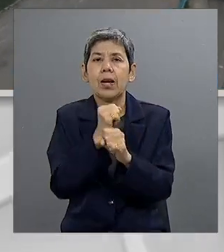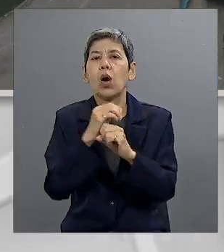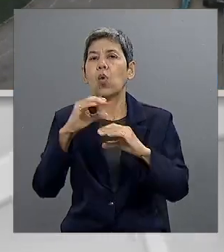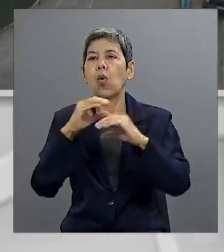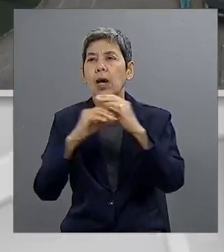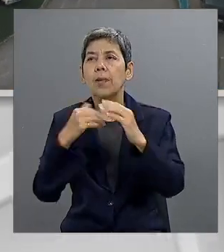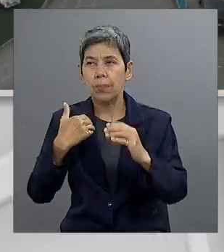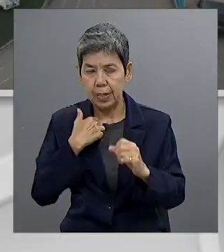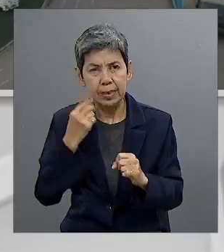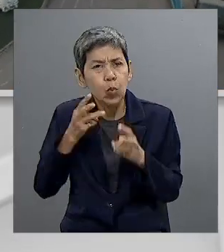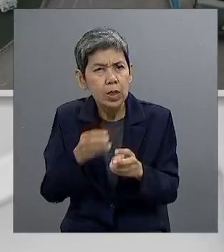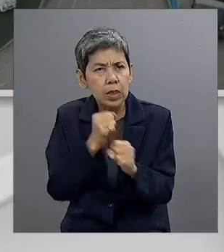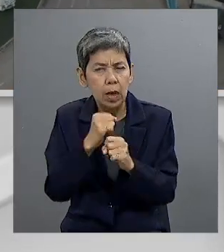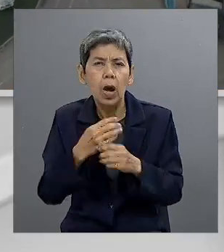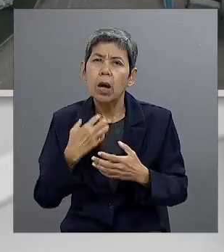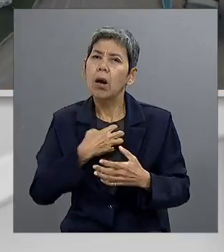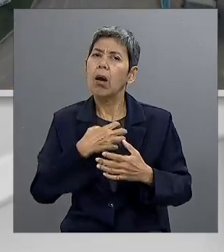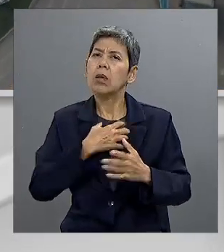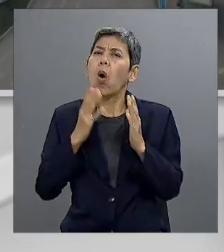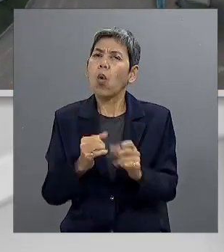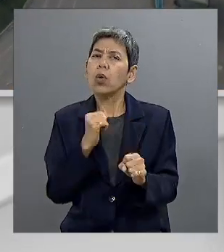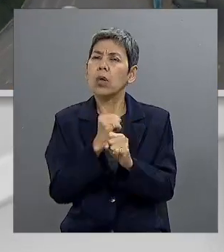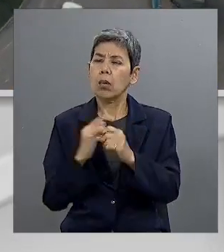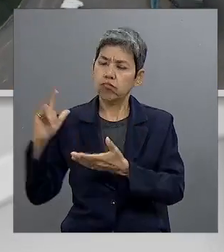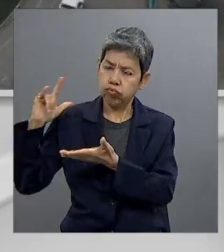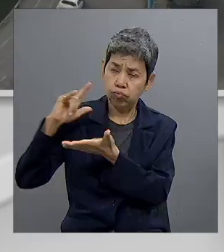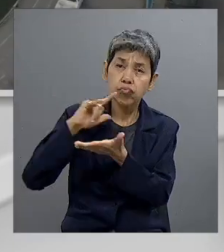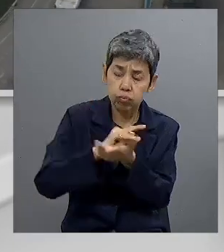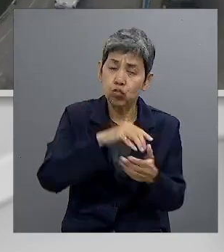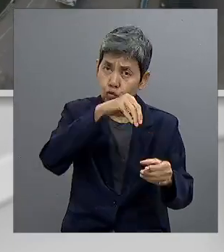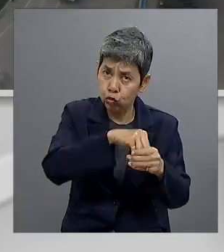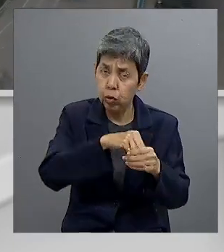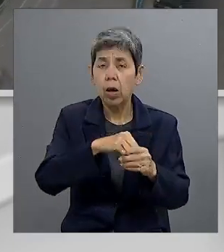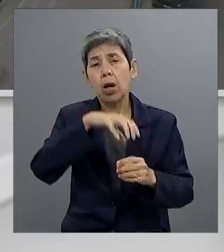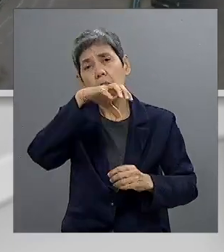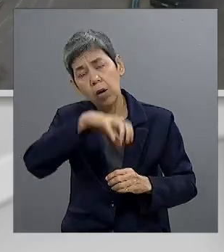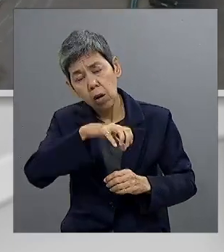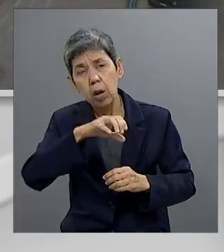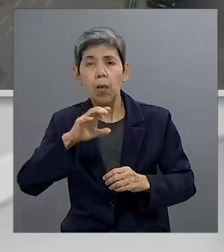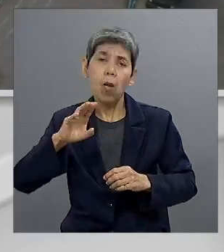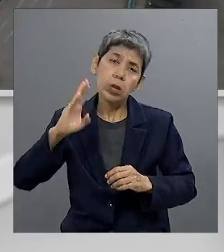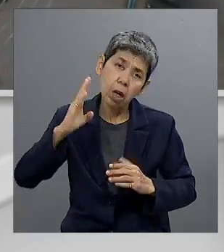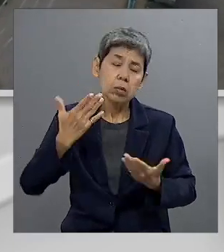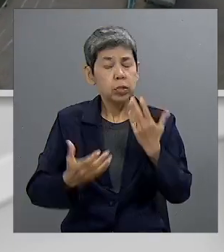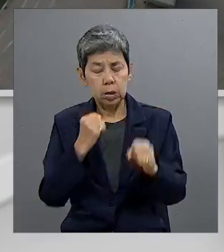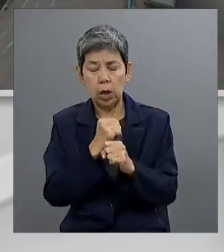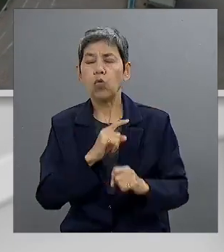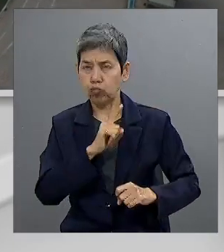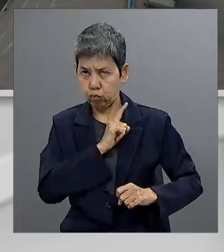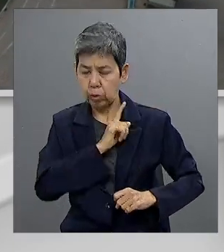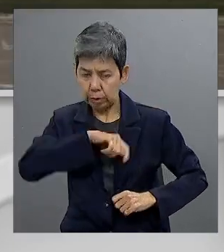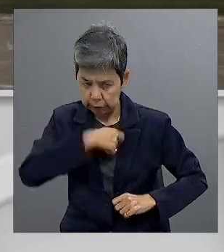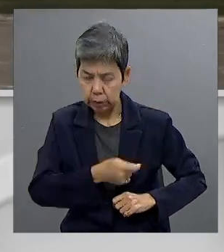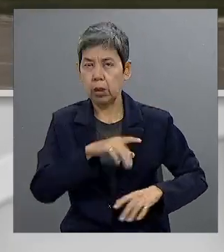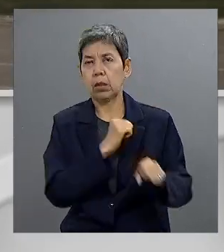เขาหาแนวทางที่จะกลับตัวคนที่มาจากต่างประเทศจะเป็นองค์กรหรือหน่วยงานนั่งนั้นจะต้องเป็นคนรับผิดชอบในการบริหารจัด